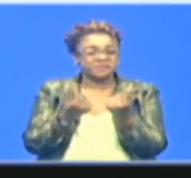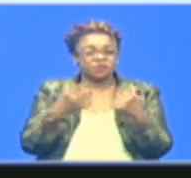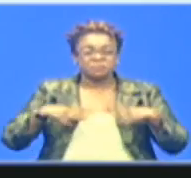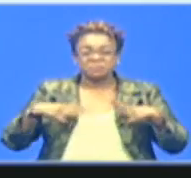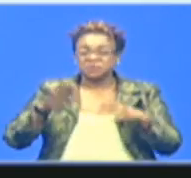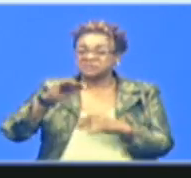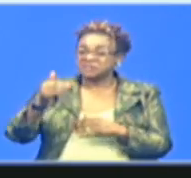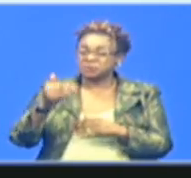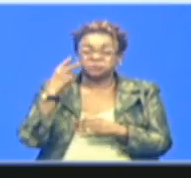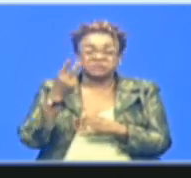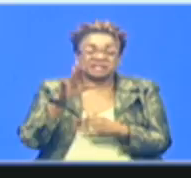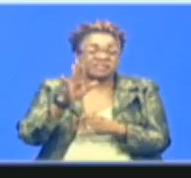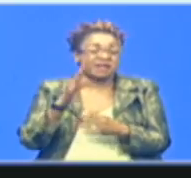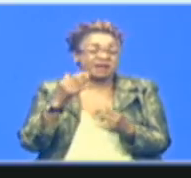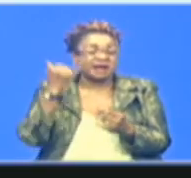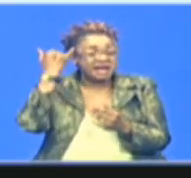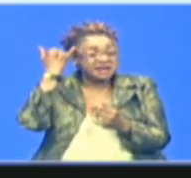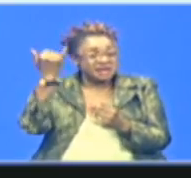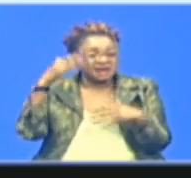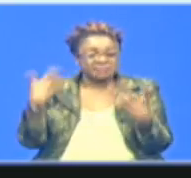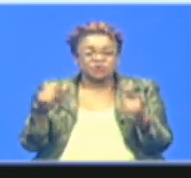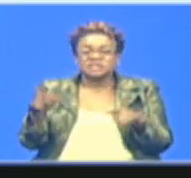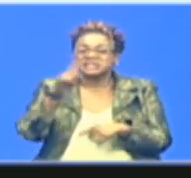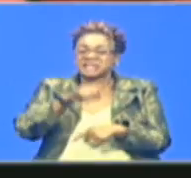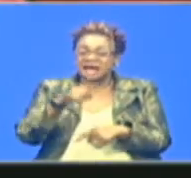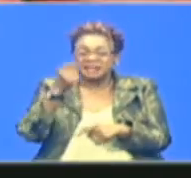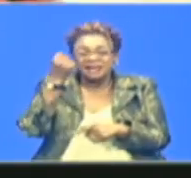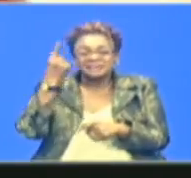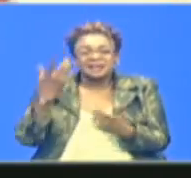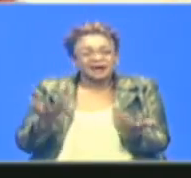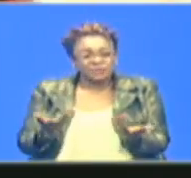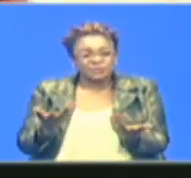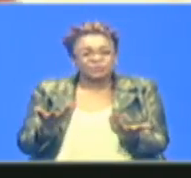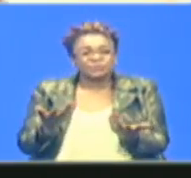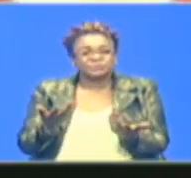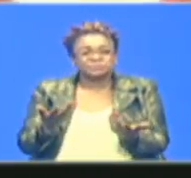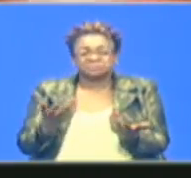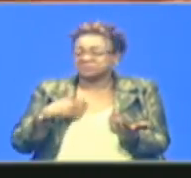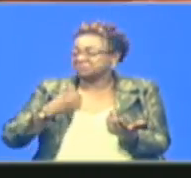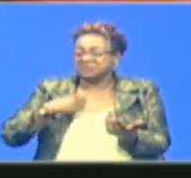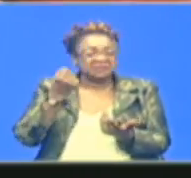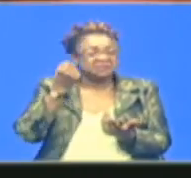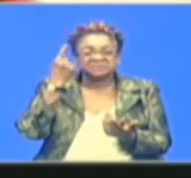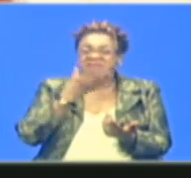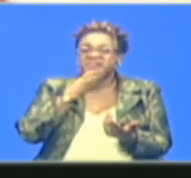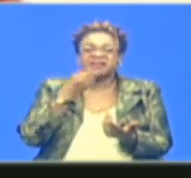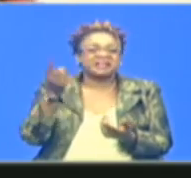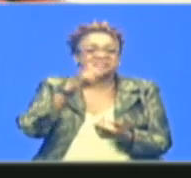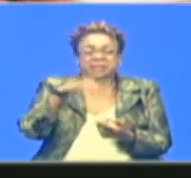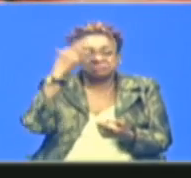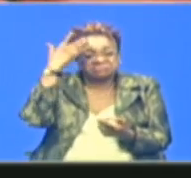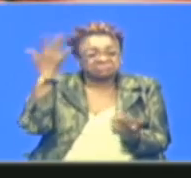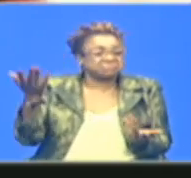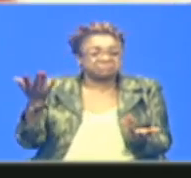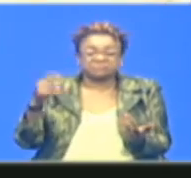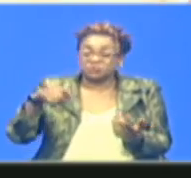ili kujua maoni yao kuhusu siku hii na wanaifahamu vipi. Yaani mambo ya Father's Day, hata sijui kama leo ni Father's Day,